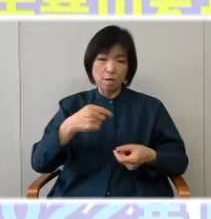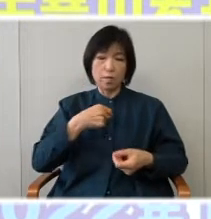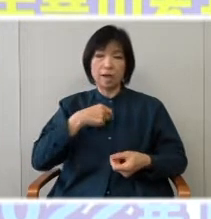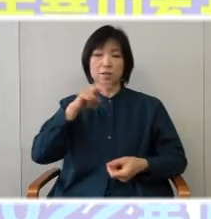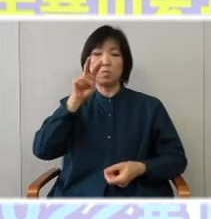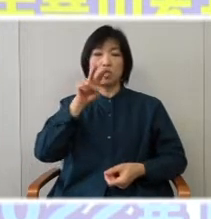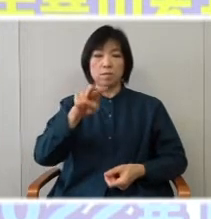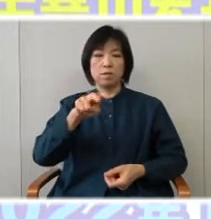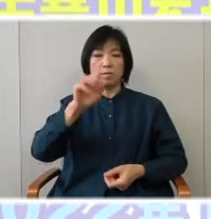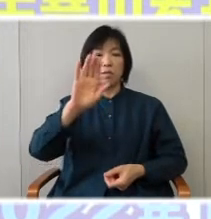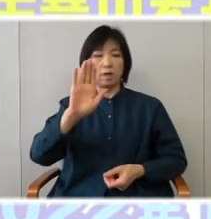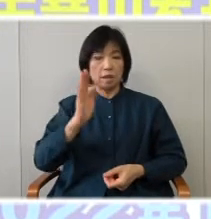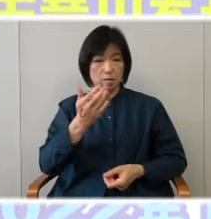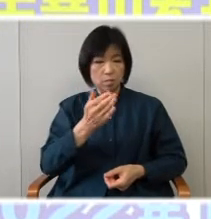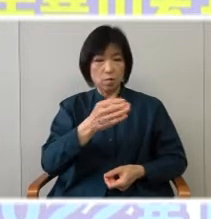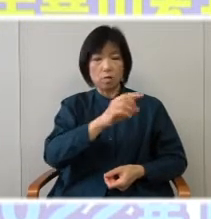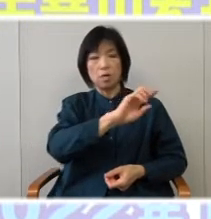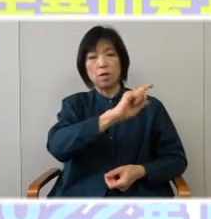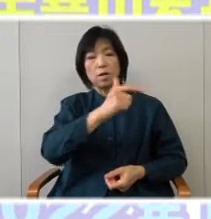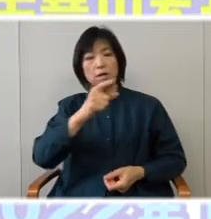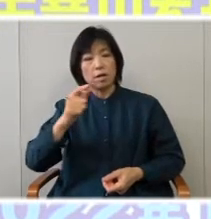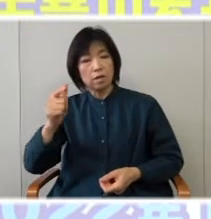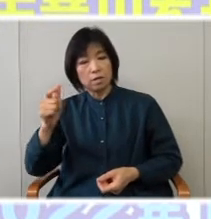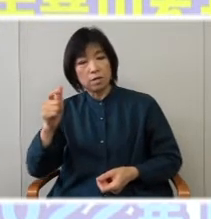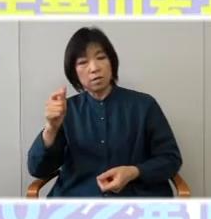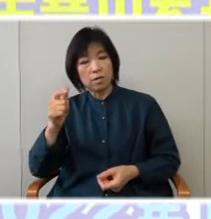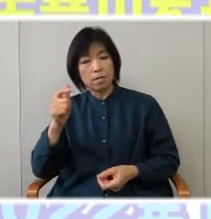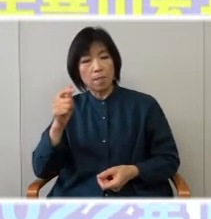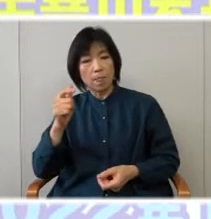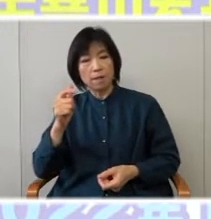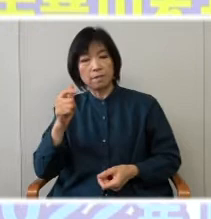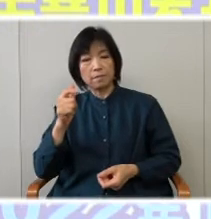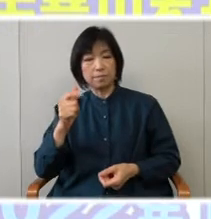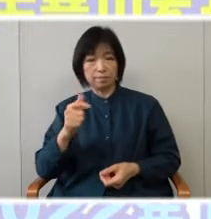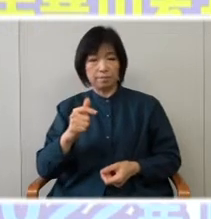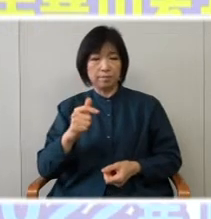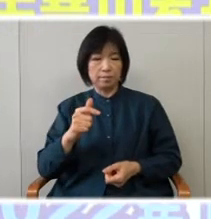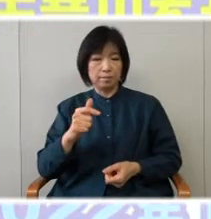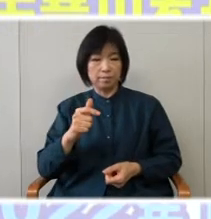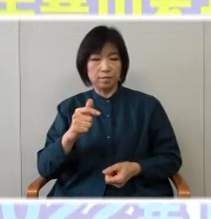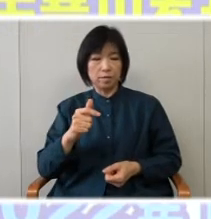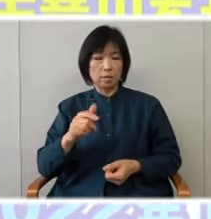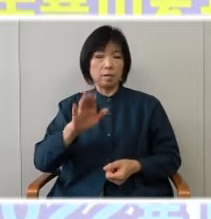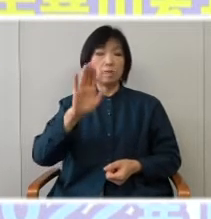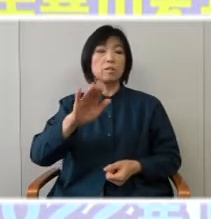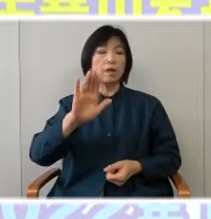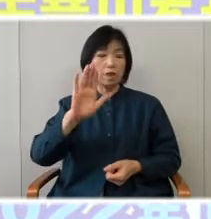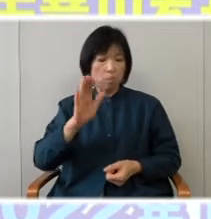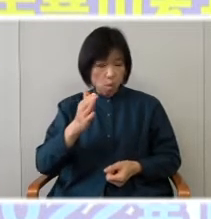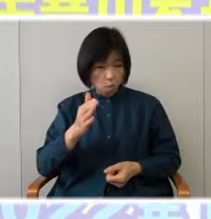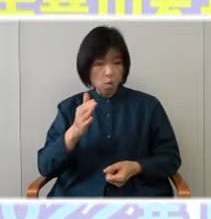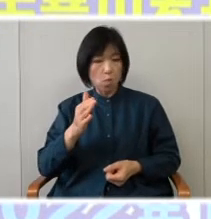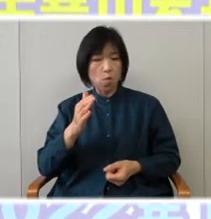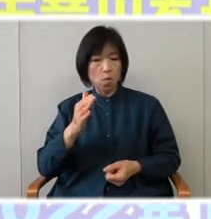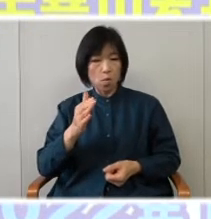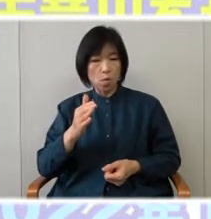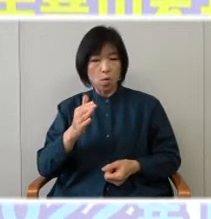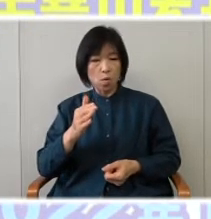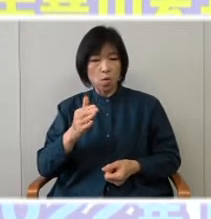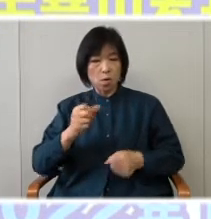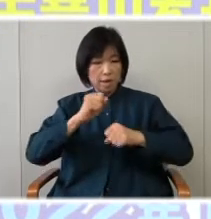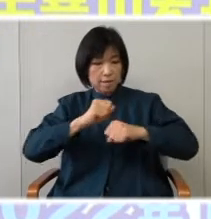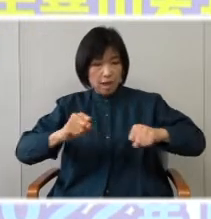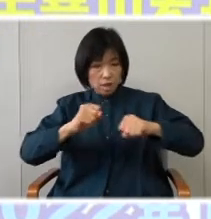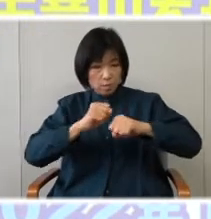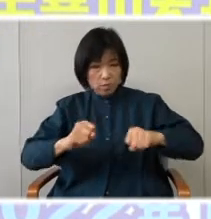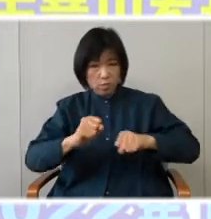まあ、いろいろな仕掛けがありということなんですが、今回についてやっぱりは生物研究者、生物の研究者とか環境